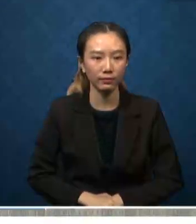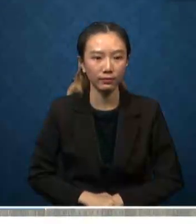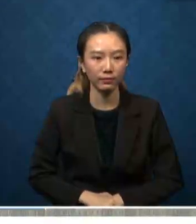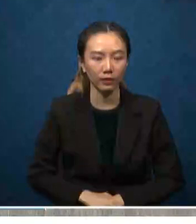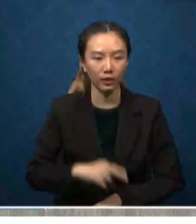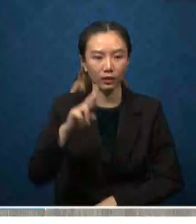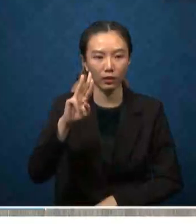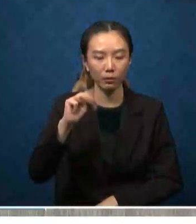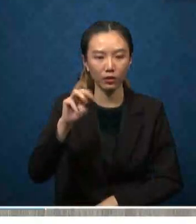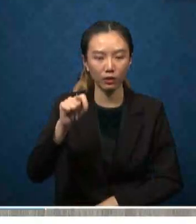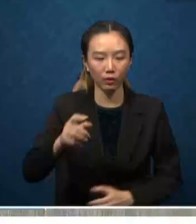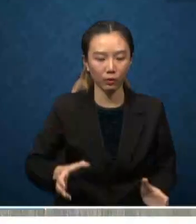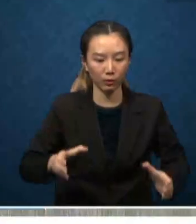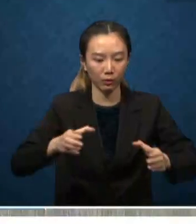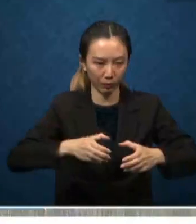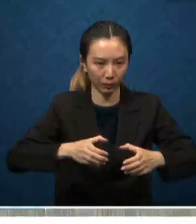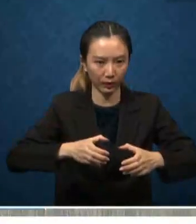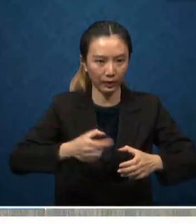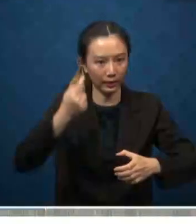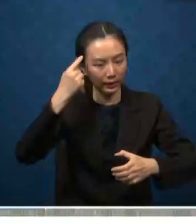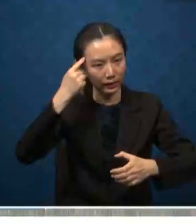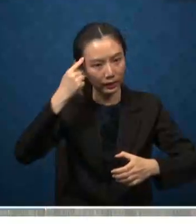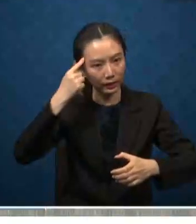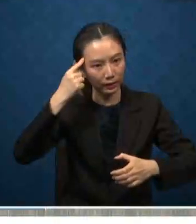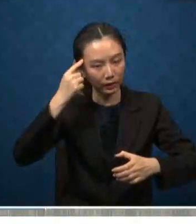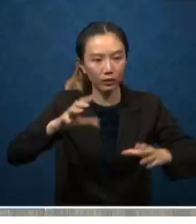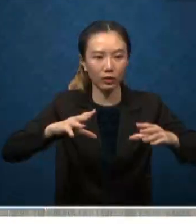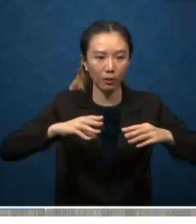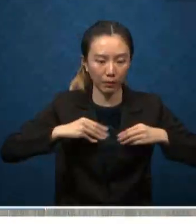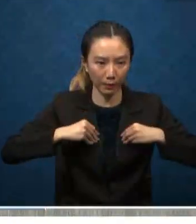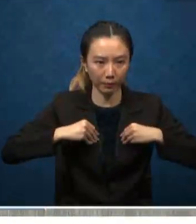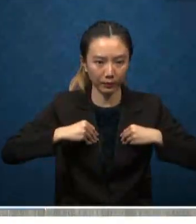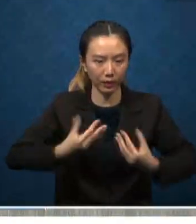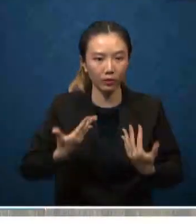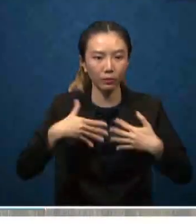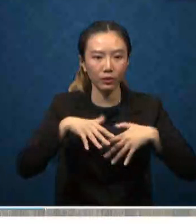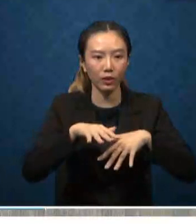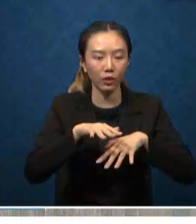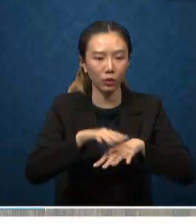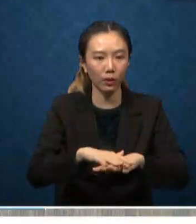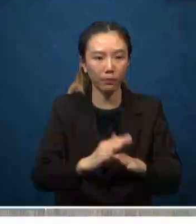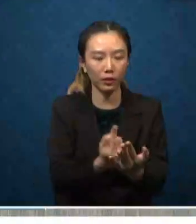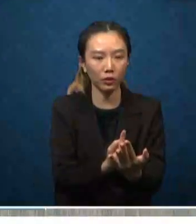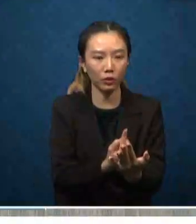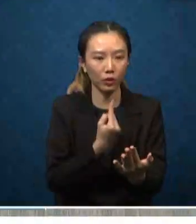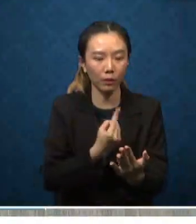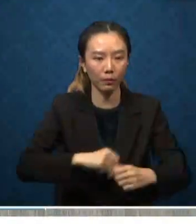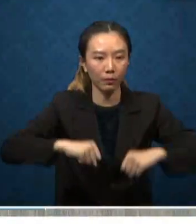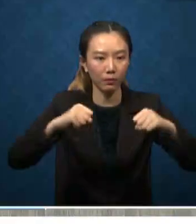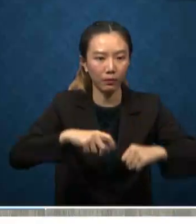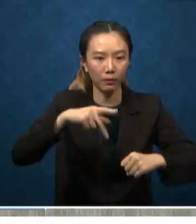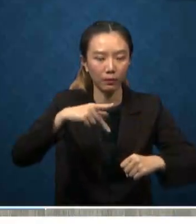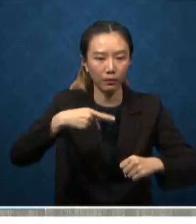ตรีได้มีมติเห็นชอบในการเข้าร่วมเป็นภาคีความตกลงพหุภา